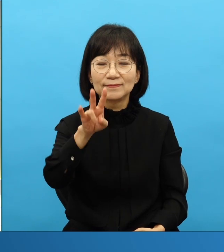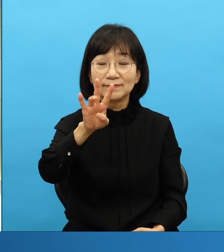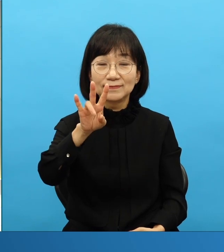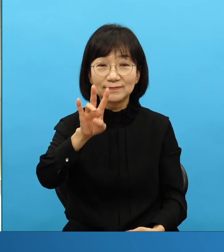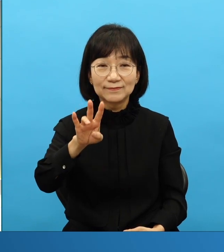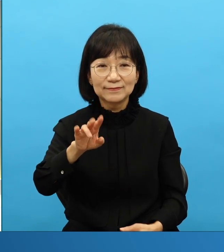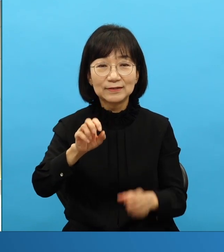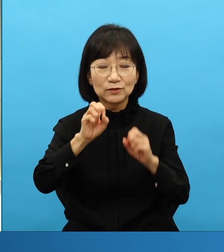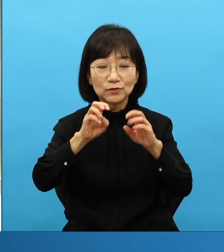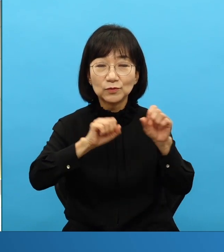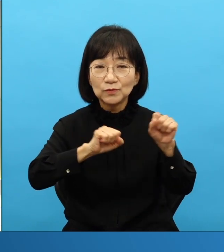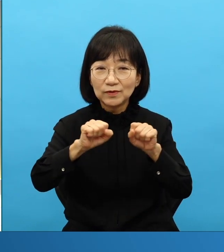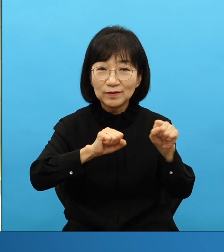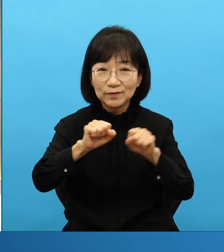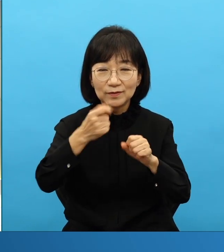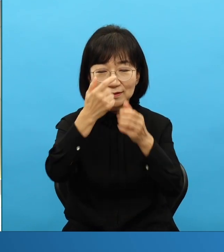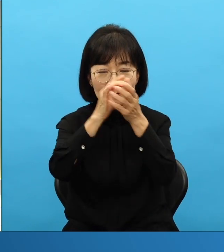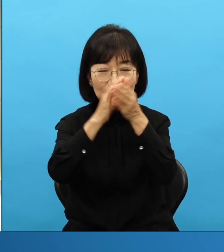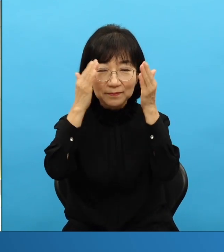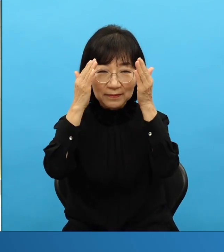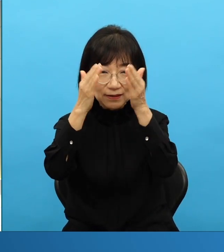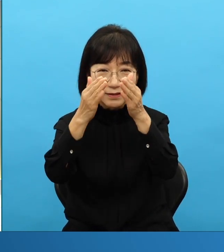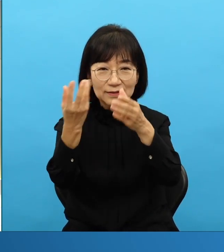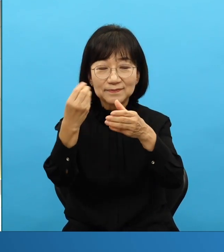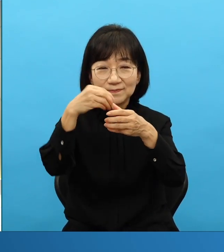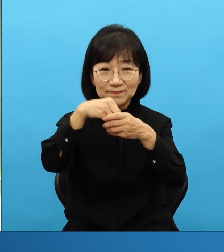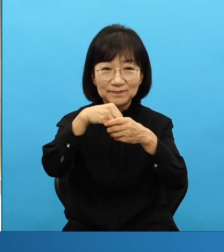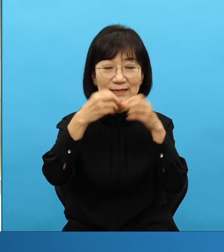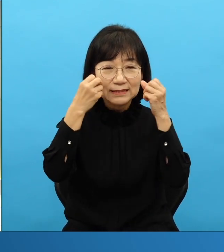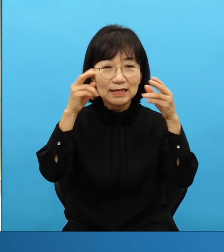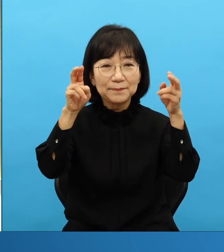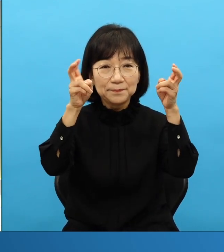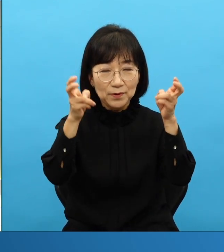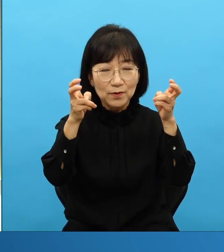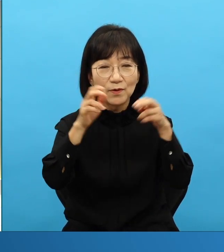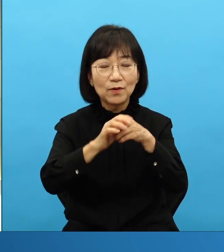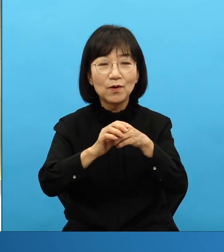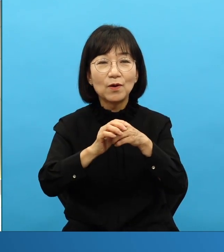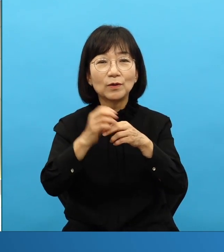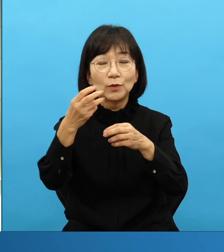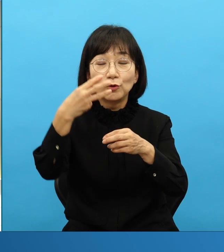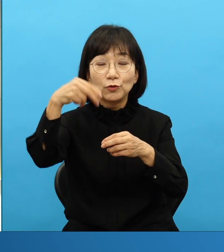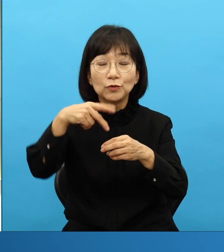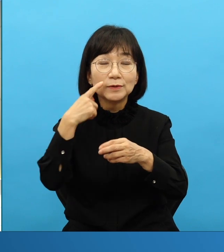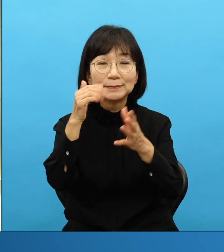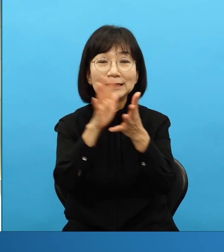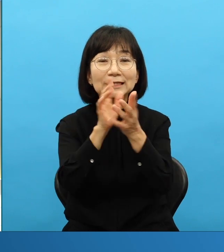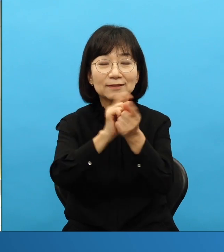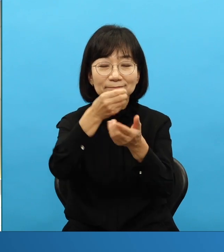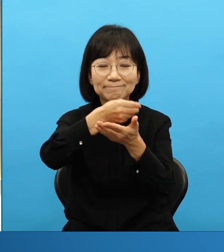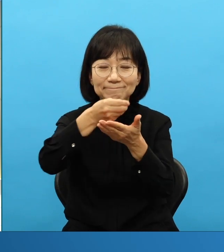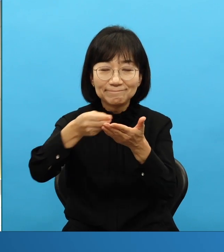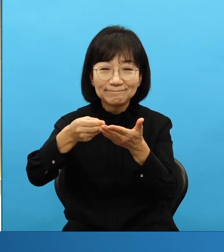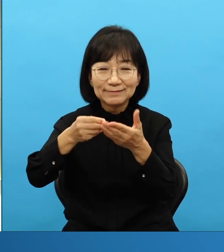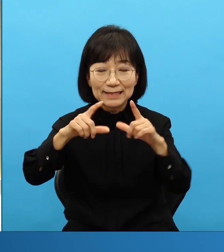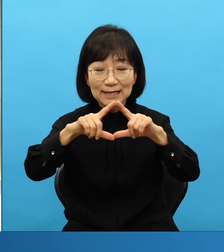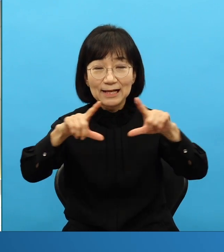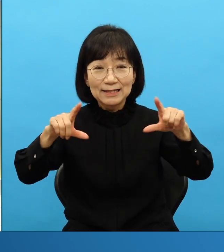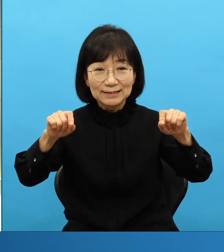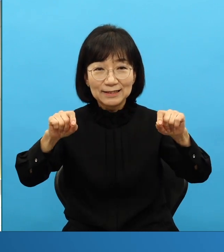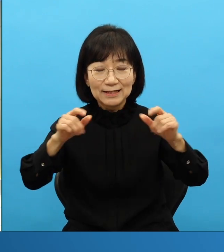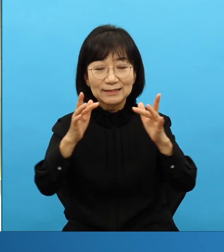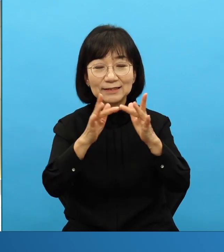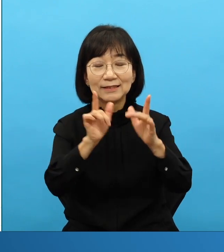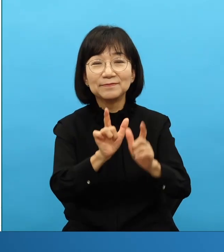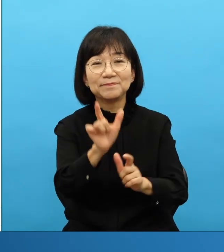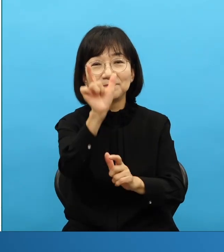2024년 전도운동과 기도 방향이 담긴 새해 표어와 류광수 목사의 친필 연합장이 위아.kr에